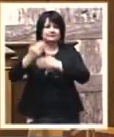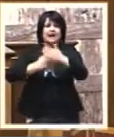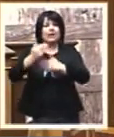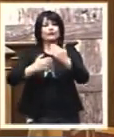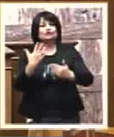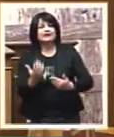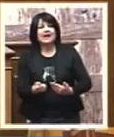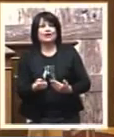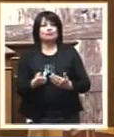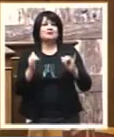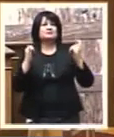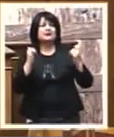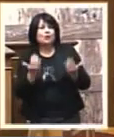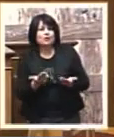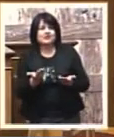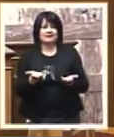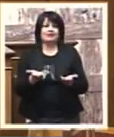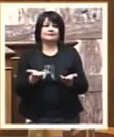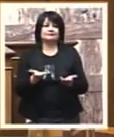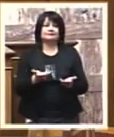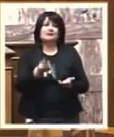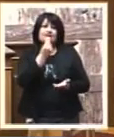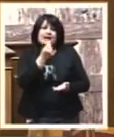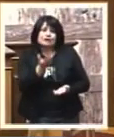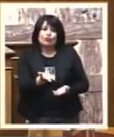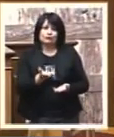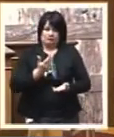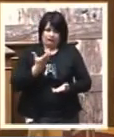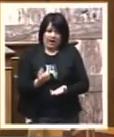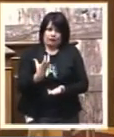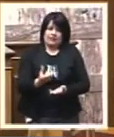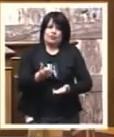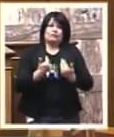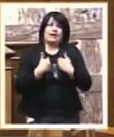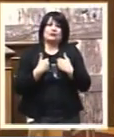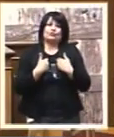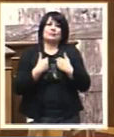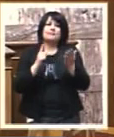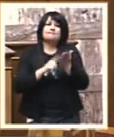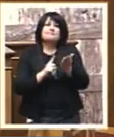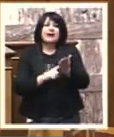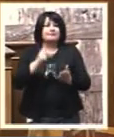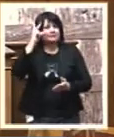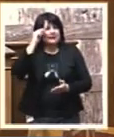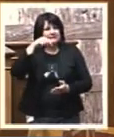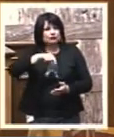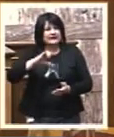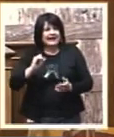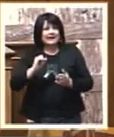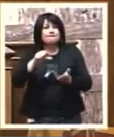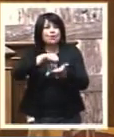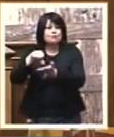την ψυχαγωγία, έως την ελληνική διατροφή. Να είμαστε πρωτοπόροι στα ΗΠΑ και ΤΕΗ, ώστε στις πόλεις που